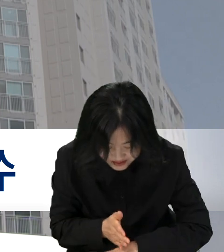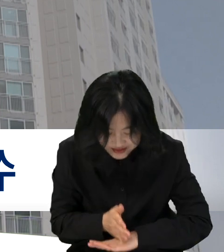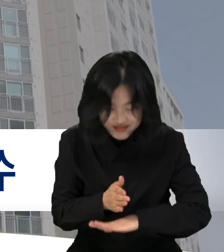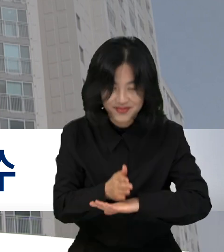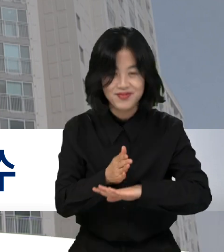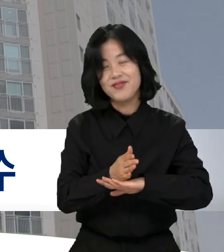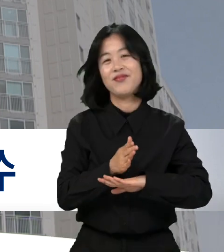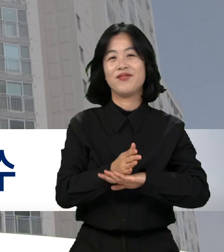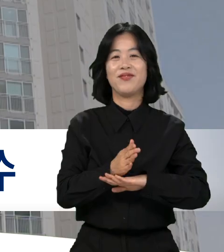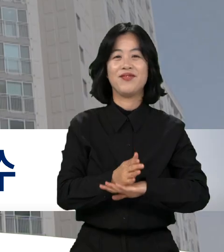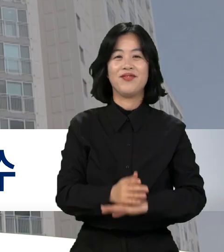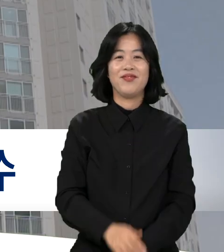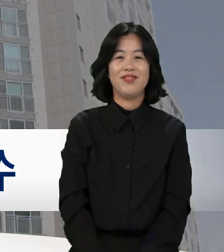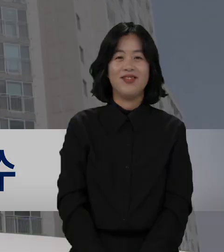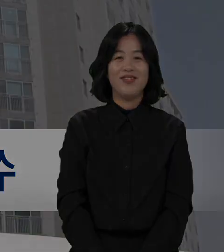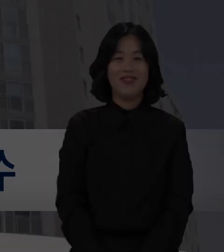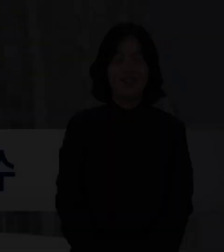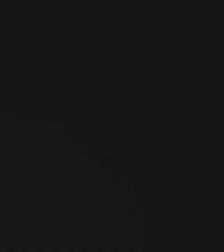여러분